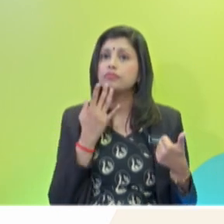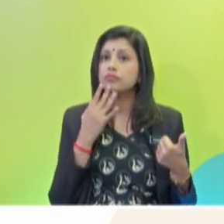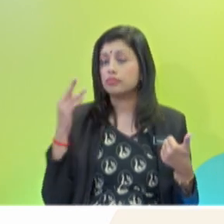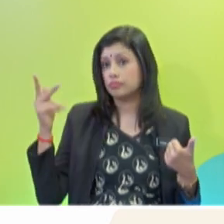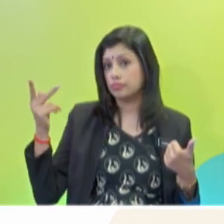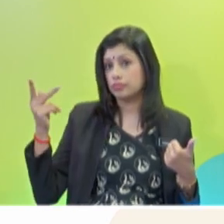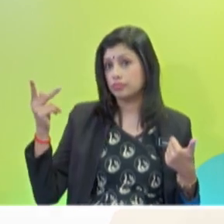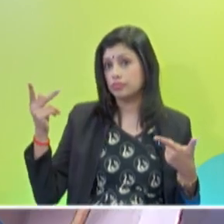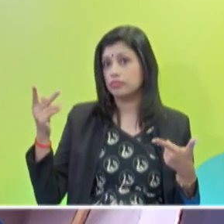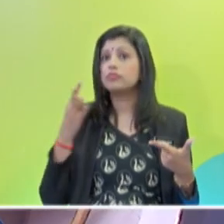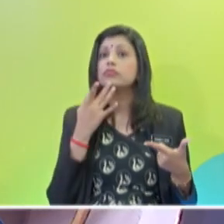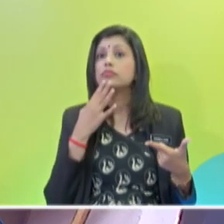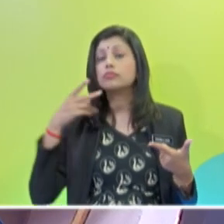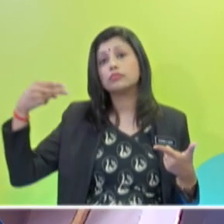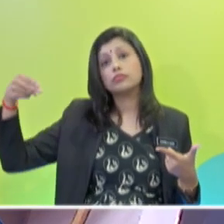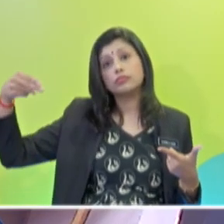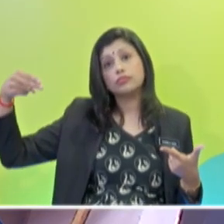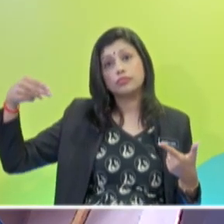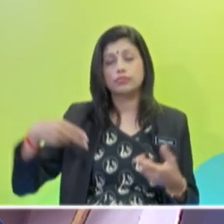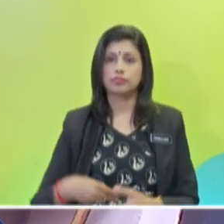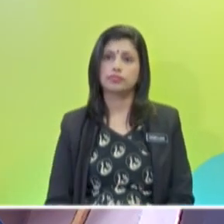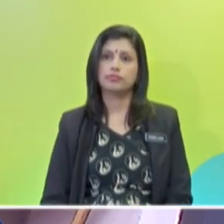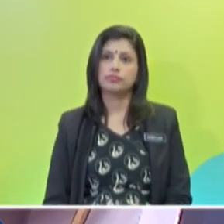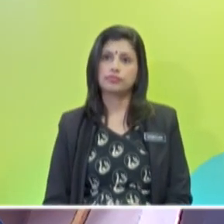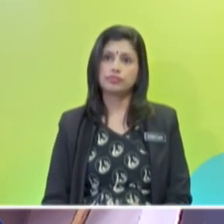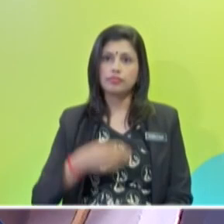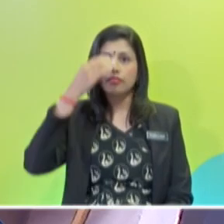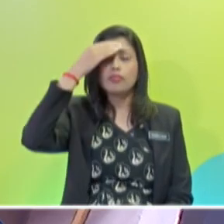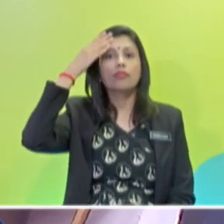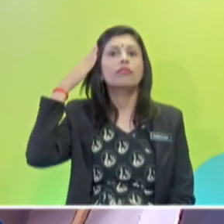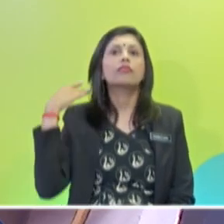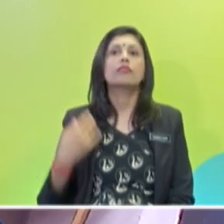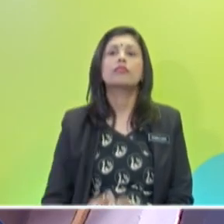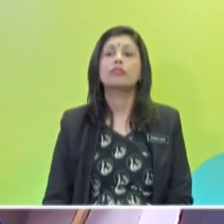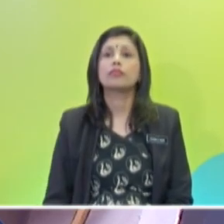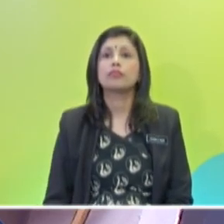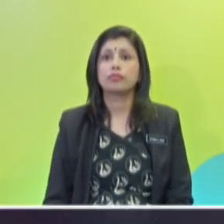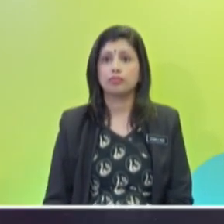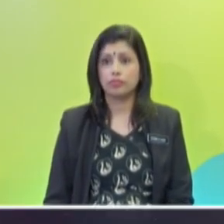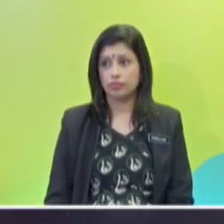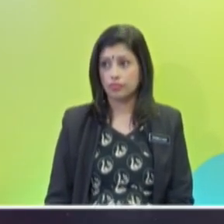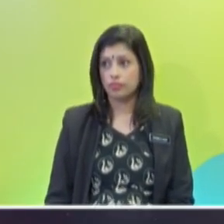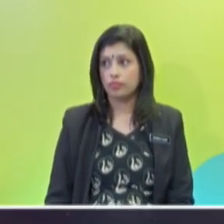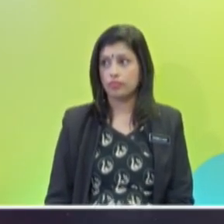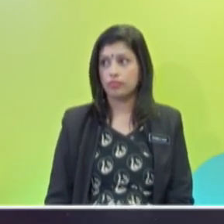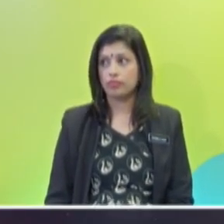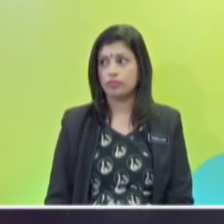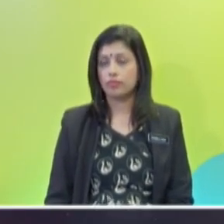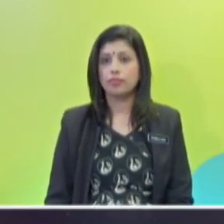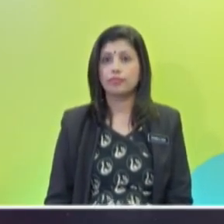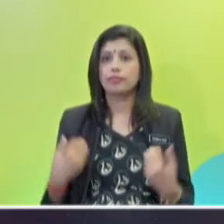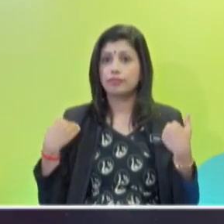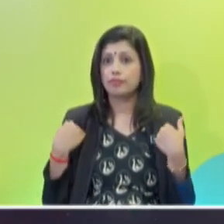ada yang warna hijau. Betul. Pisang ni kadang-kadang kita boleh makan begitu saja. Kita buka kulit kita